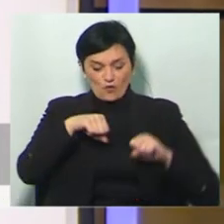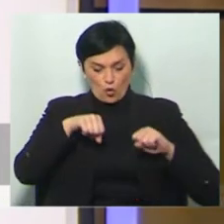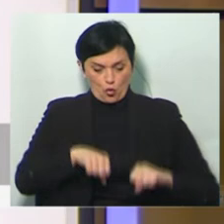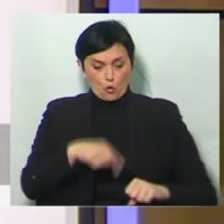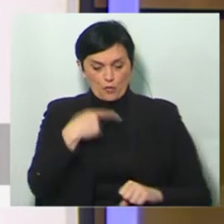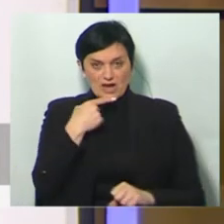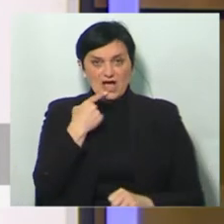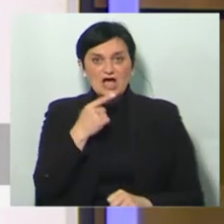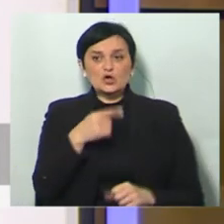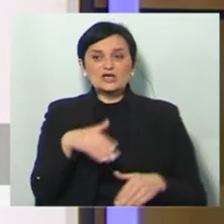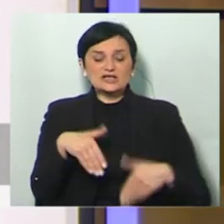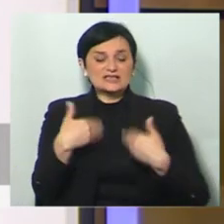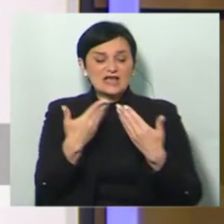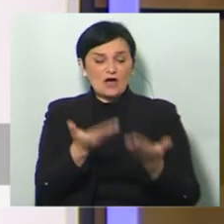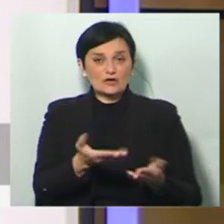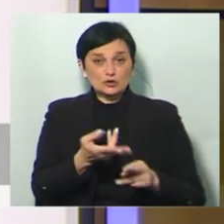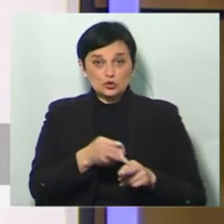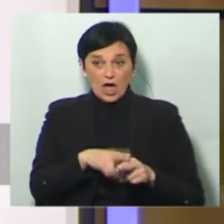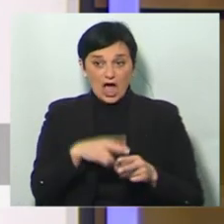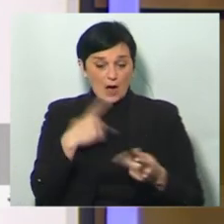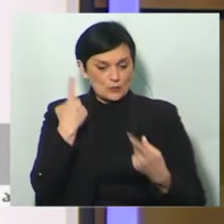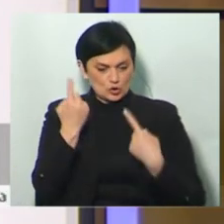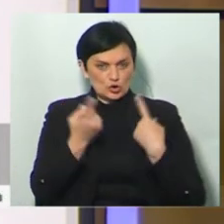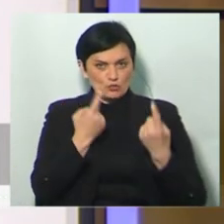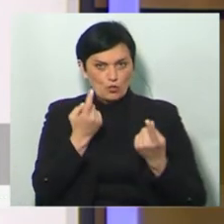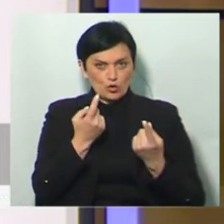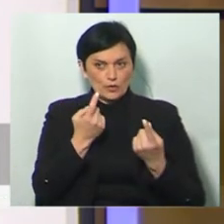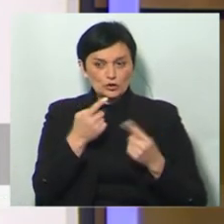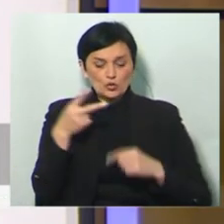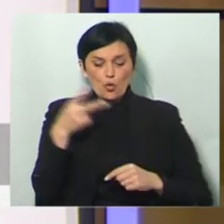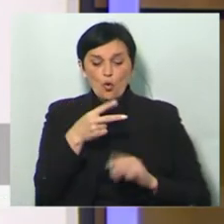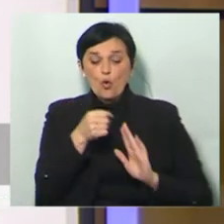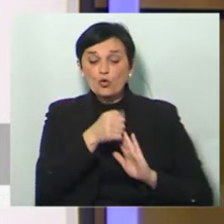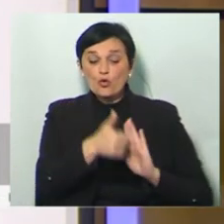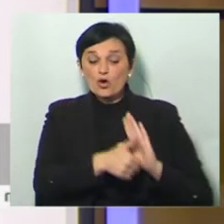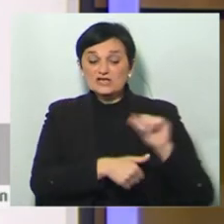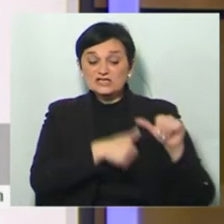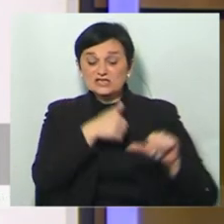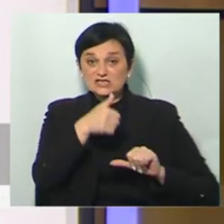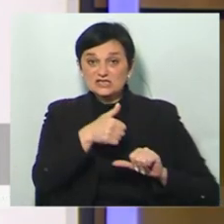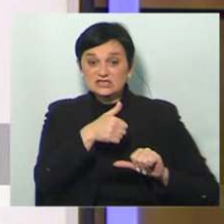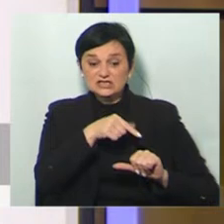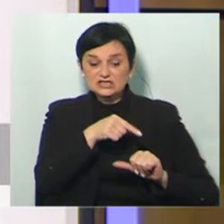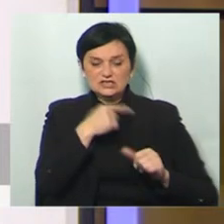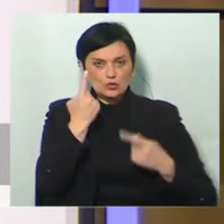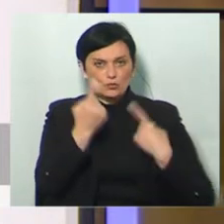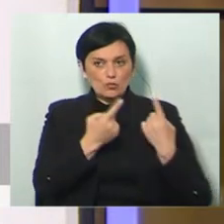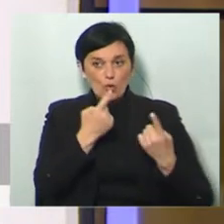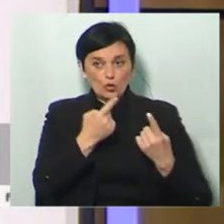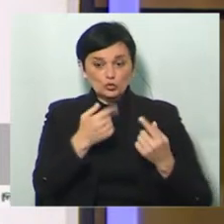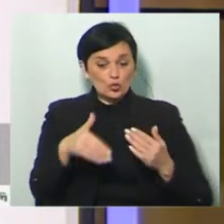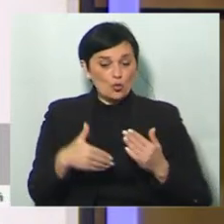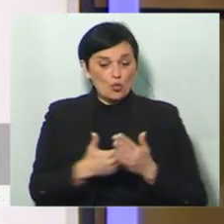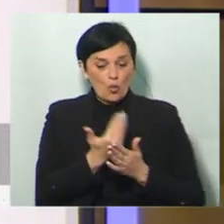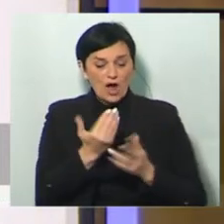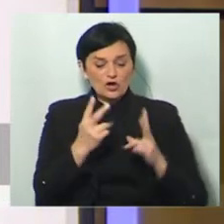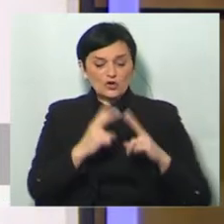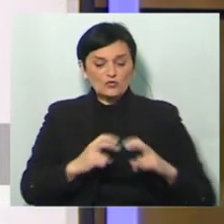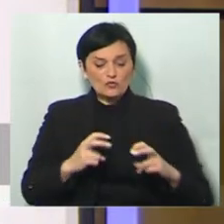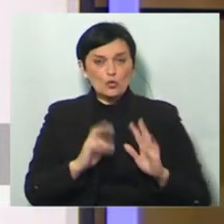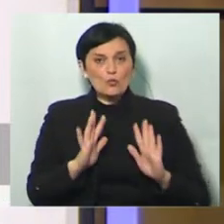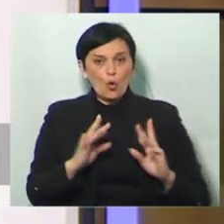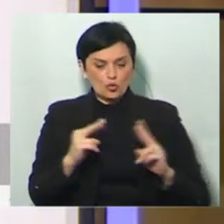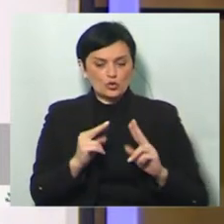და რეტროსპექტულად გთავაზობთ ამ ინფორმაციას, ჯერ კიდევ 2016 წლის მონაცემებს, რომელიც უახლესი კვლევებით